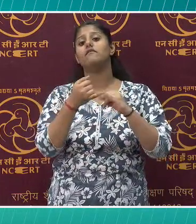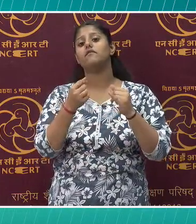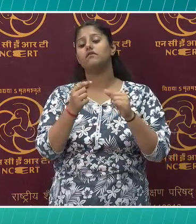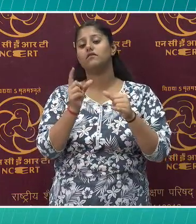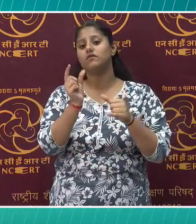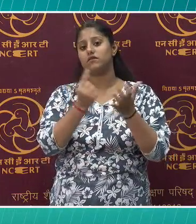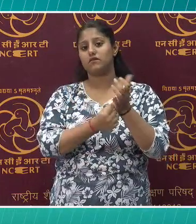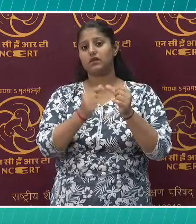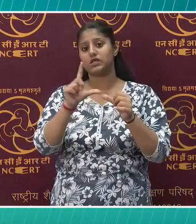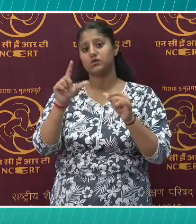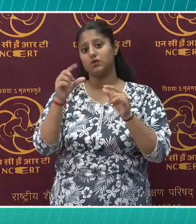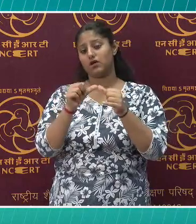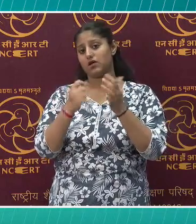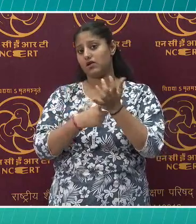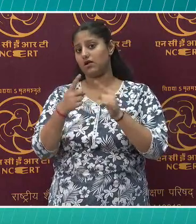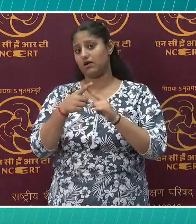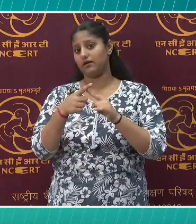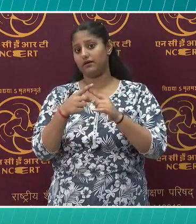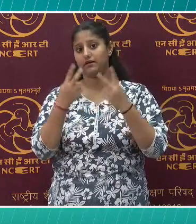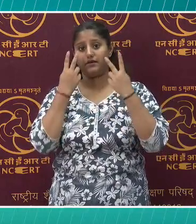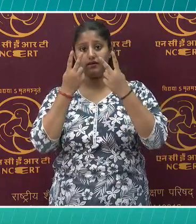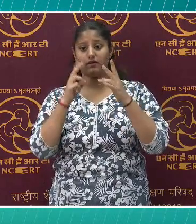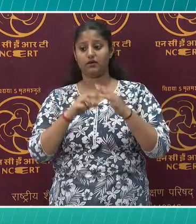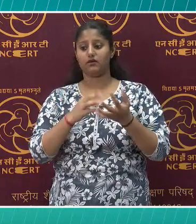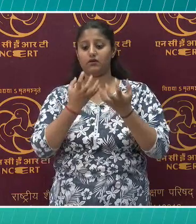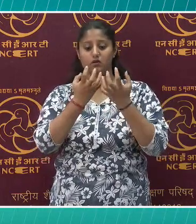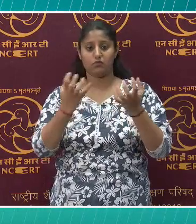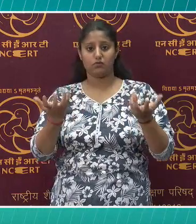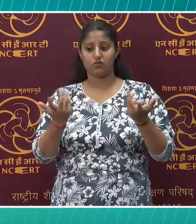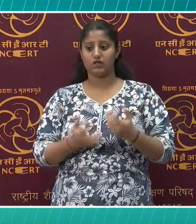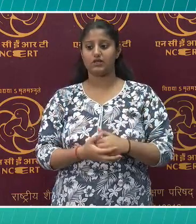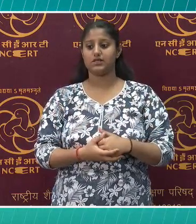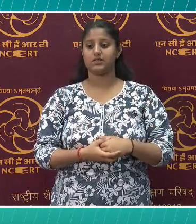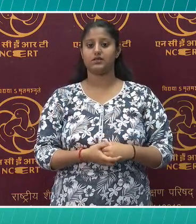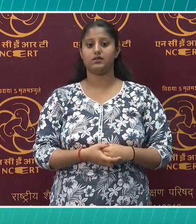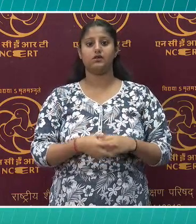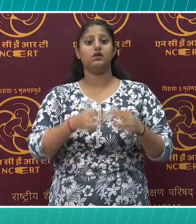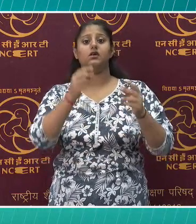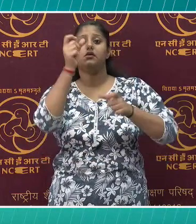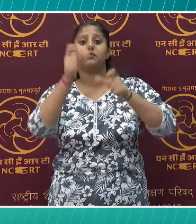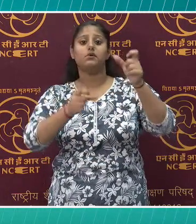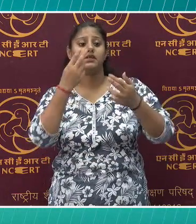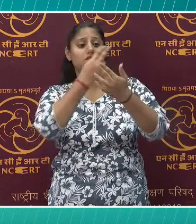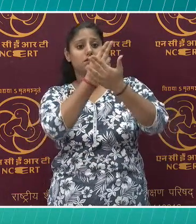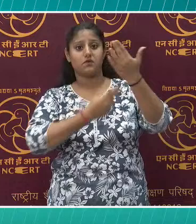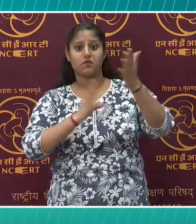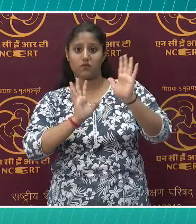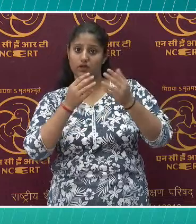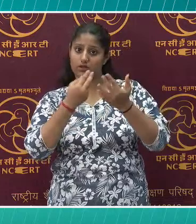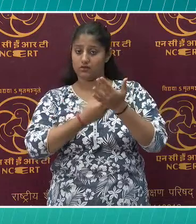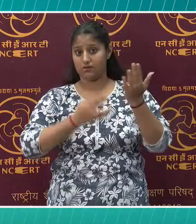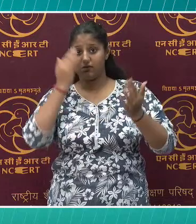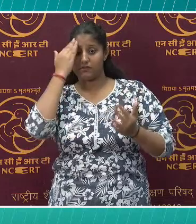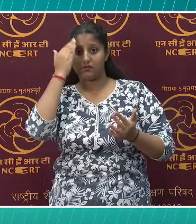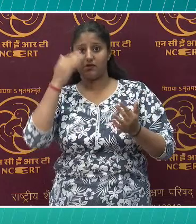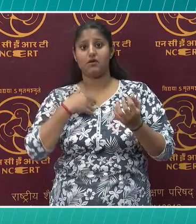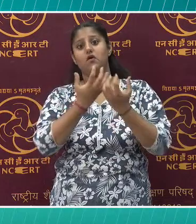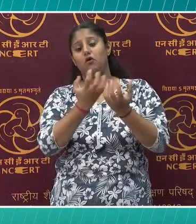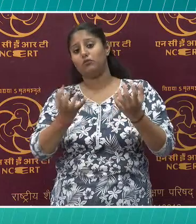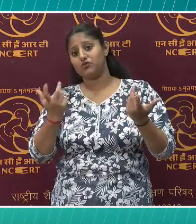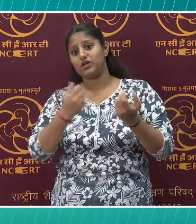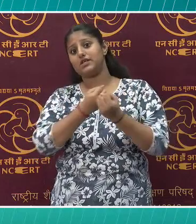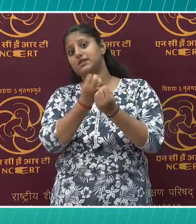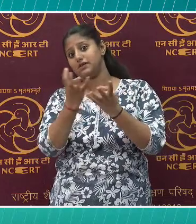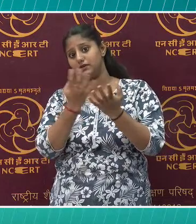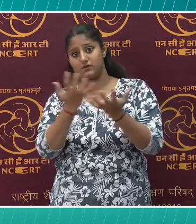कला, objects and still life. जो लोग ड्राइंग एंड पेंटिंग जानते हैं वो कितने तरह के ऑब्जेक्ट्स हमारे तरह होते